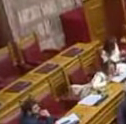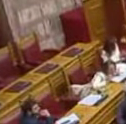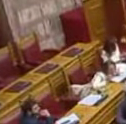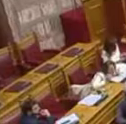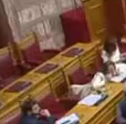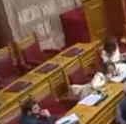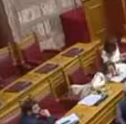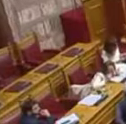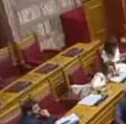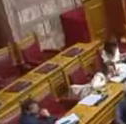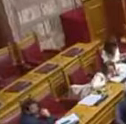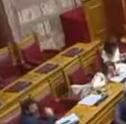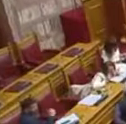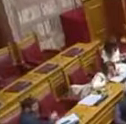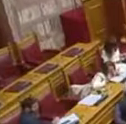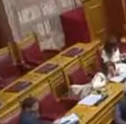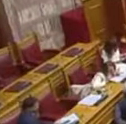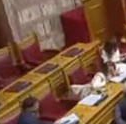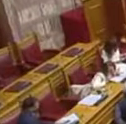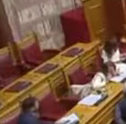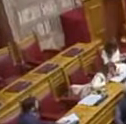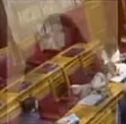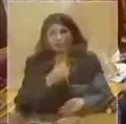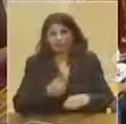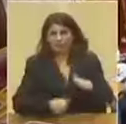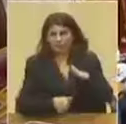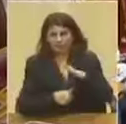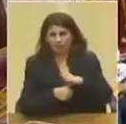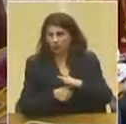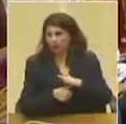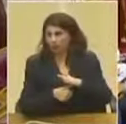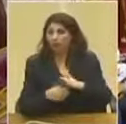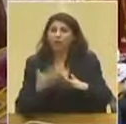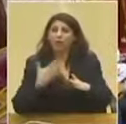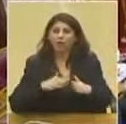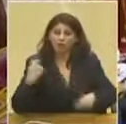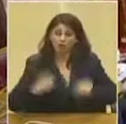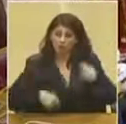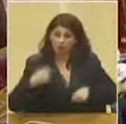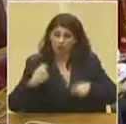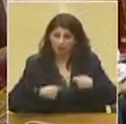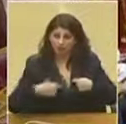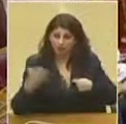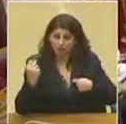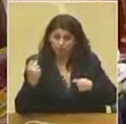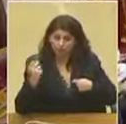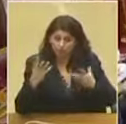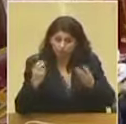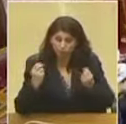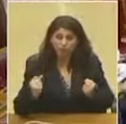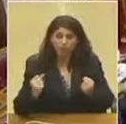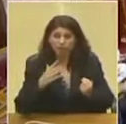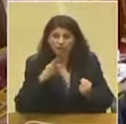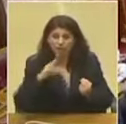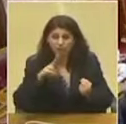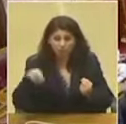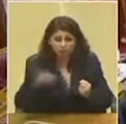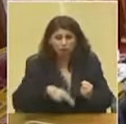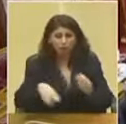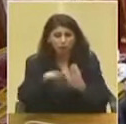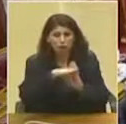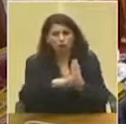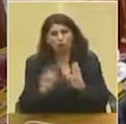Κύριε Πρόεδρε, καταρχήν θέλω να διαμαρτυρηθώ εντόνως, διότι έχετε καταλύσει τον κανονισμό της Βουλής. Και βλέπετε τι